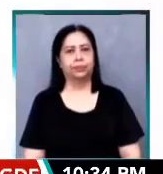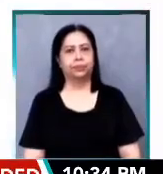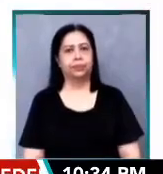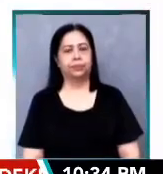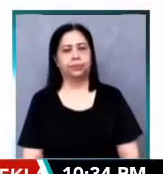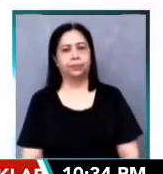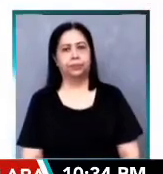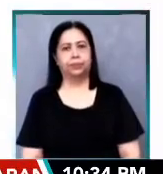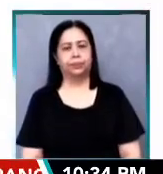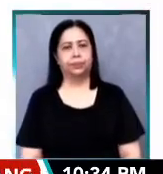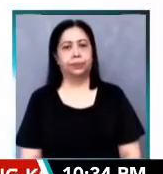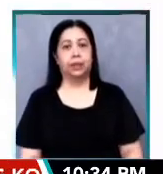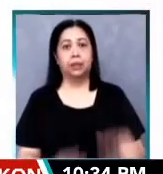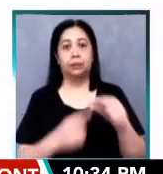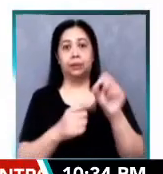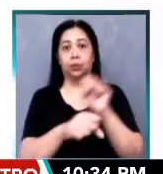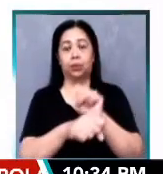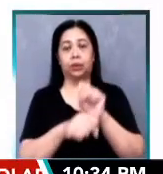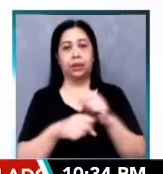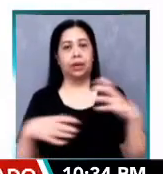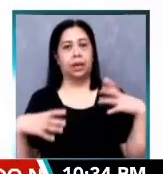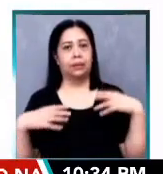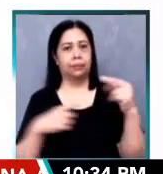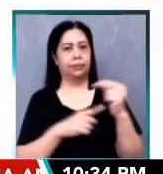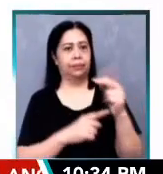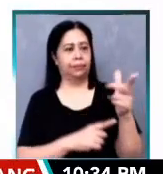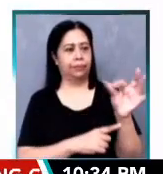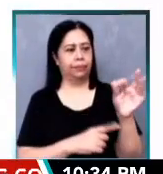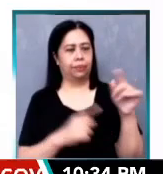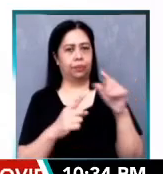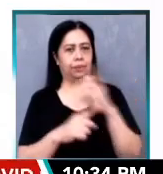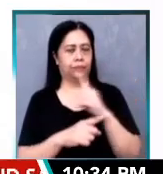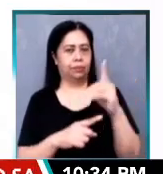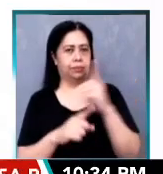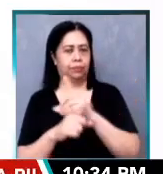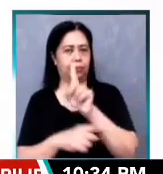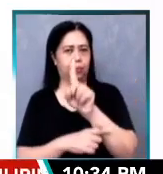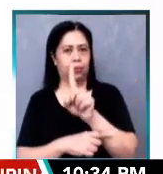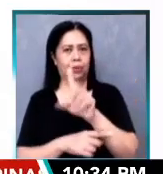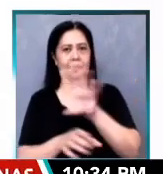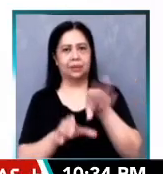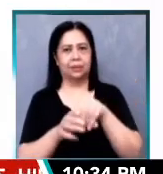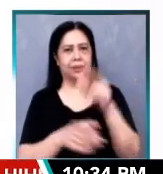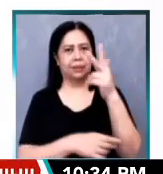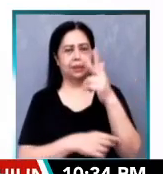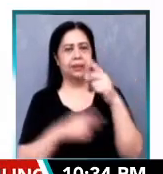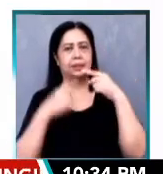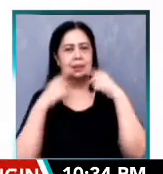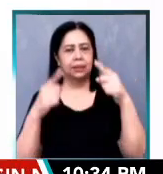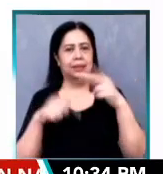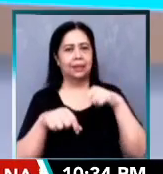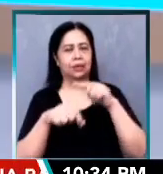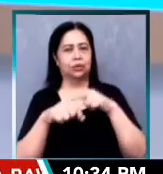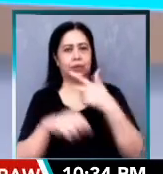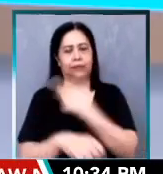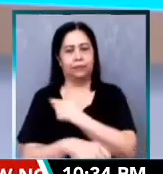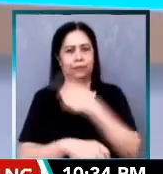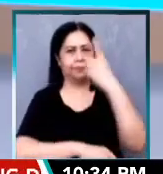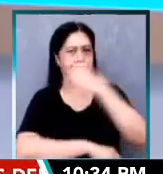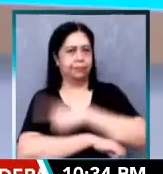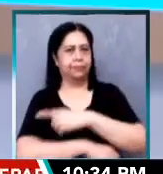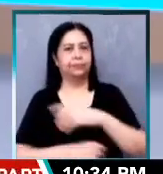Special working holiday ang November 29 at December 1 na kabilang sa tatlong idineklarang National Vaccination Days.